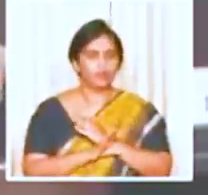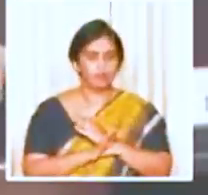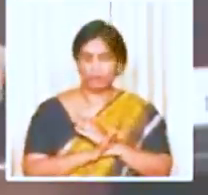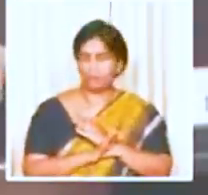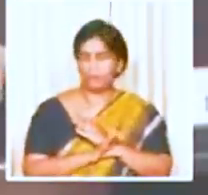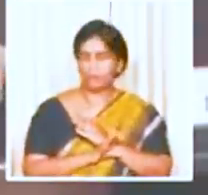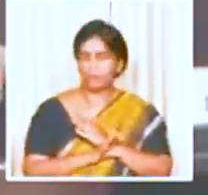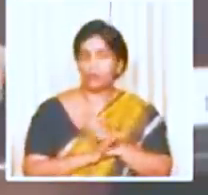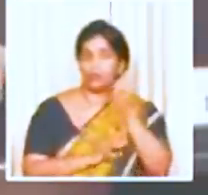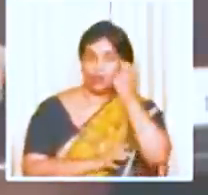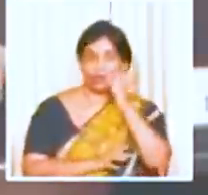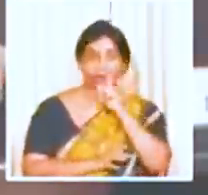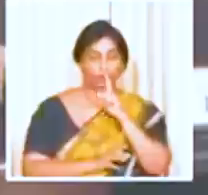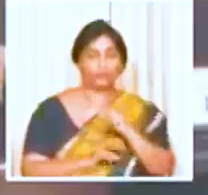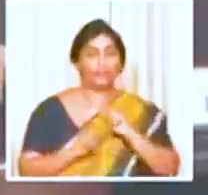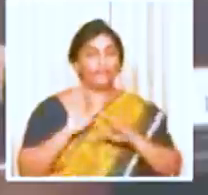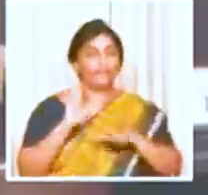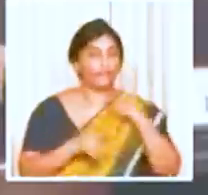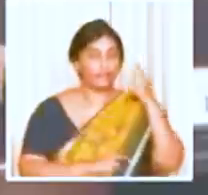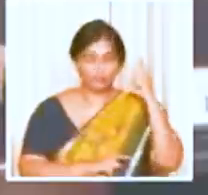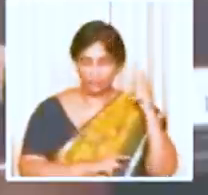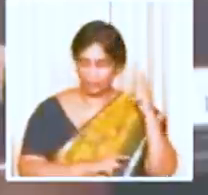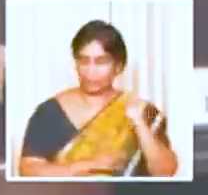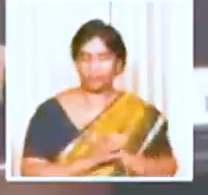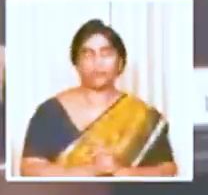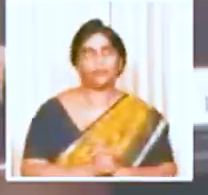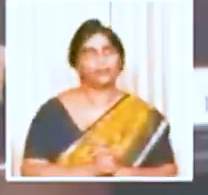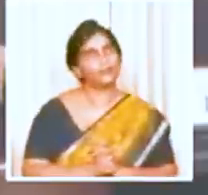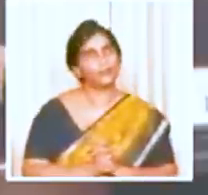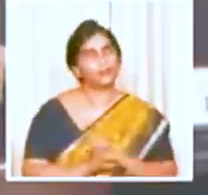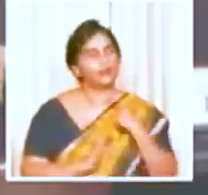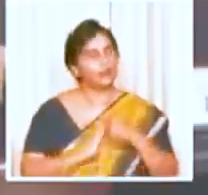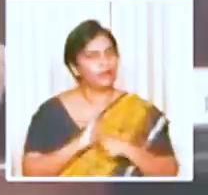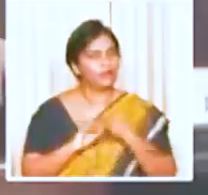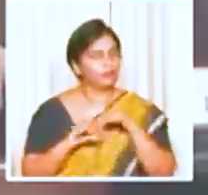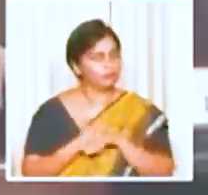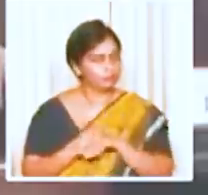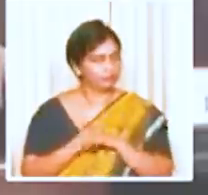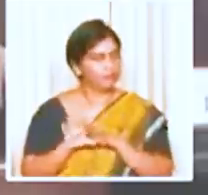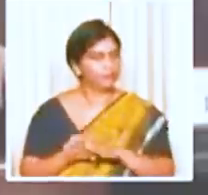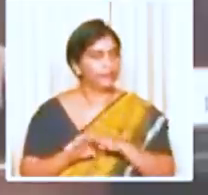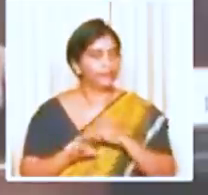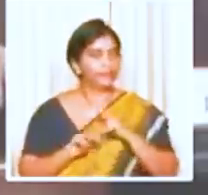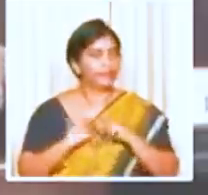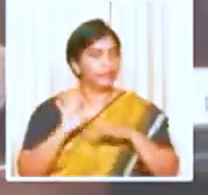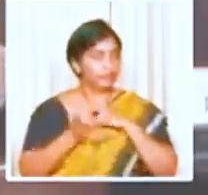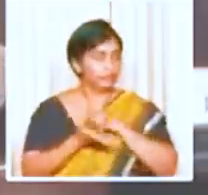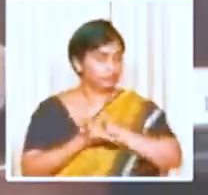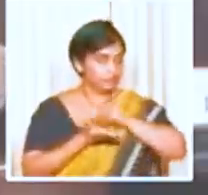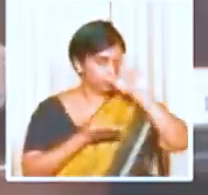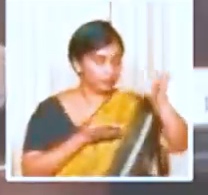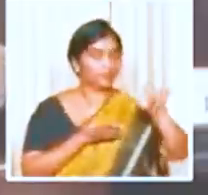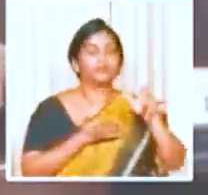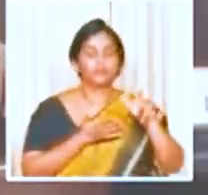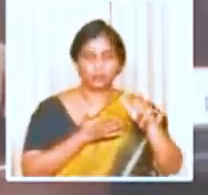ஒரு இலங்கையிலே இருந்து அந்த நாட்டுக்கு சென்ற ஒரு தமிழரை பார்த்து அவர் பேசிய ஆங்கிலம் தனக்கு புரியவில்லை, ஆங்கிலம் தெரியாவிட்டால்